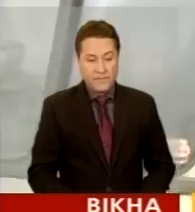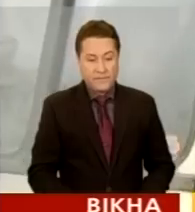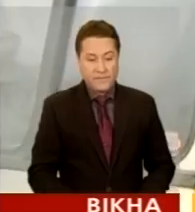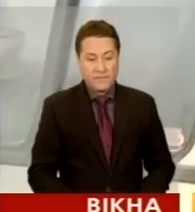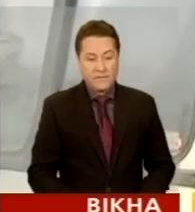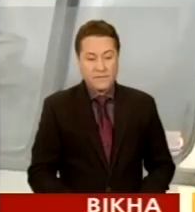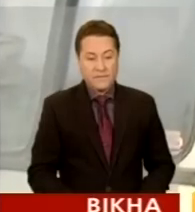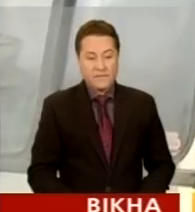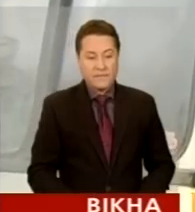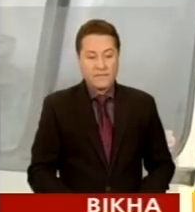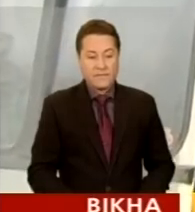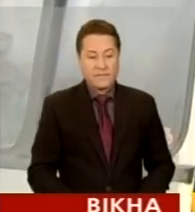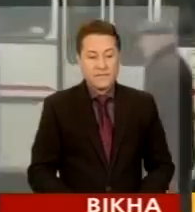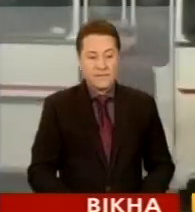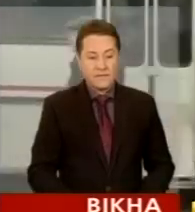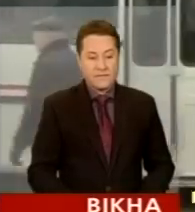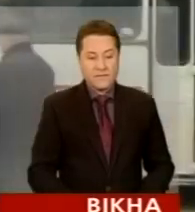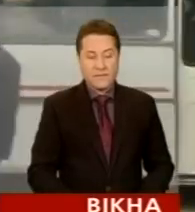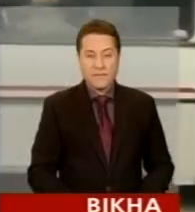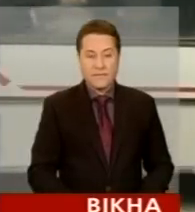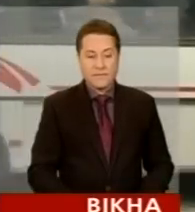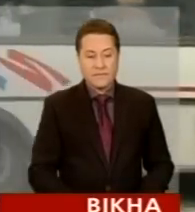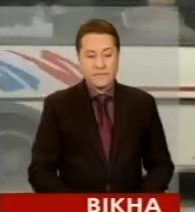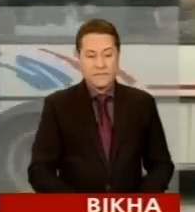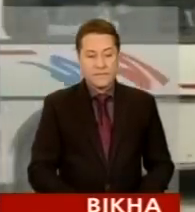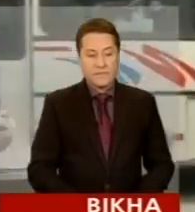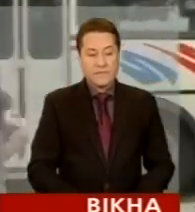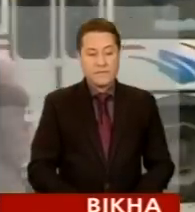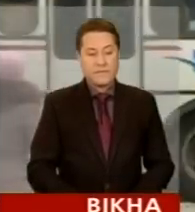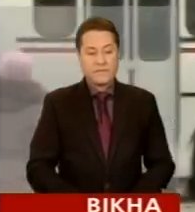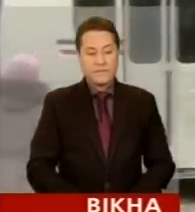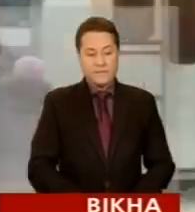Садитесь! Ігор Кримов, Валерій Ташнюк, програма «Вікна», СТБ.